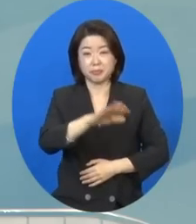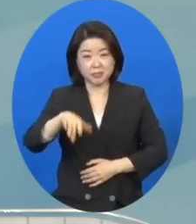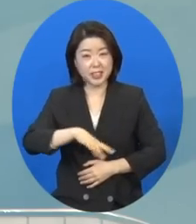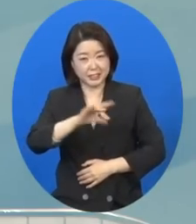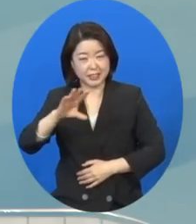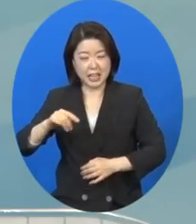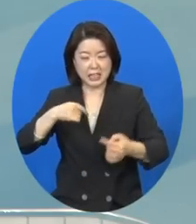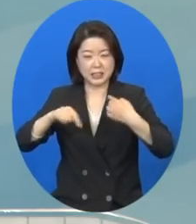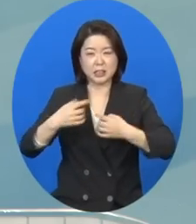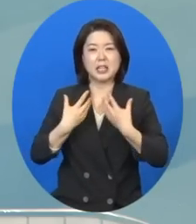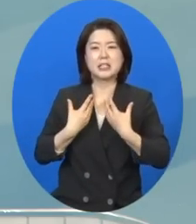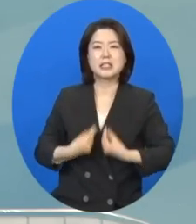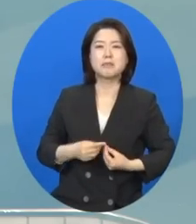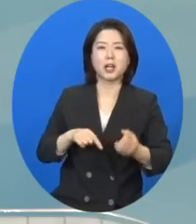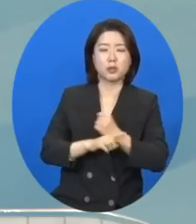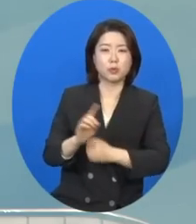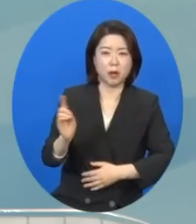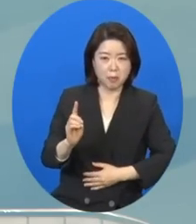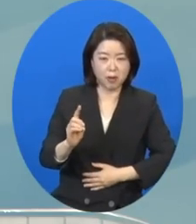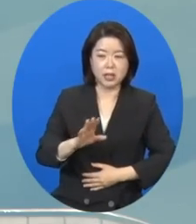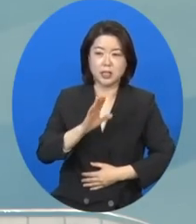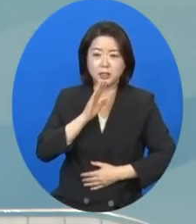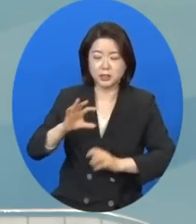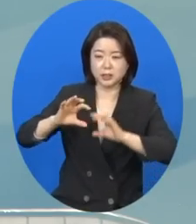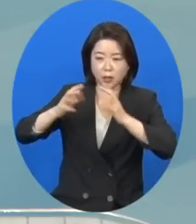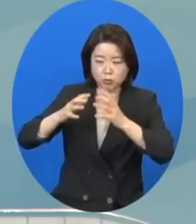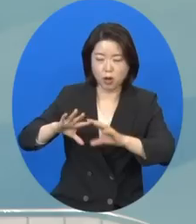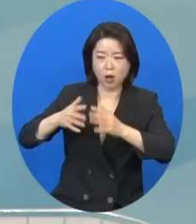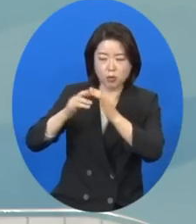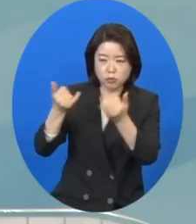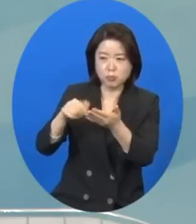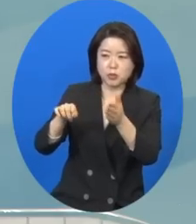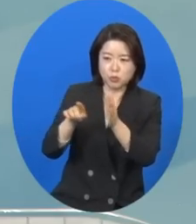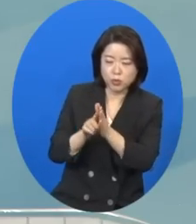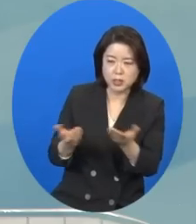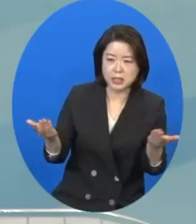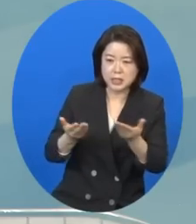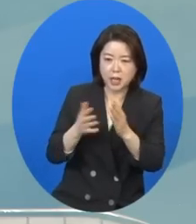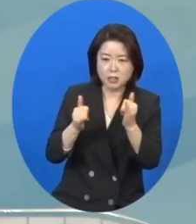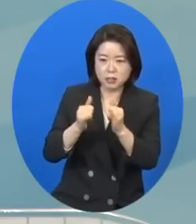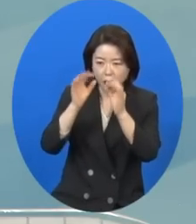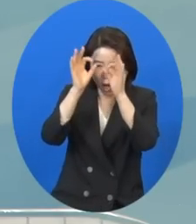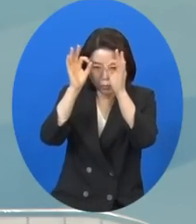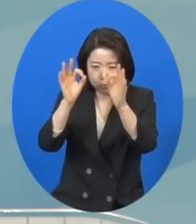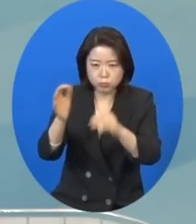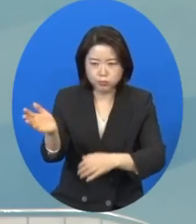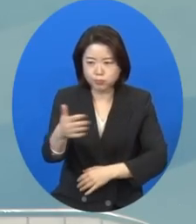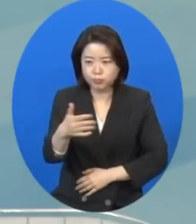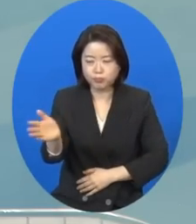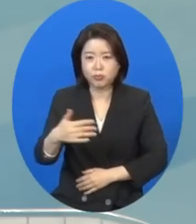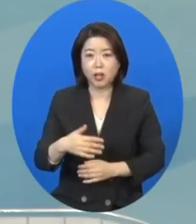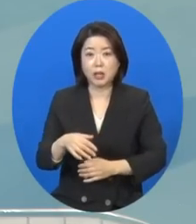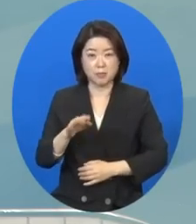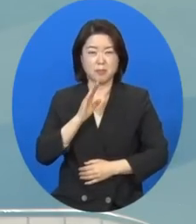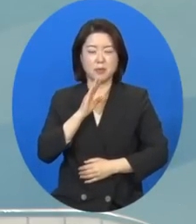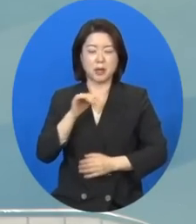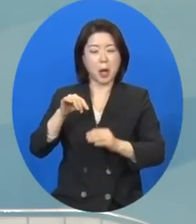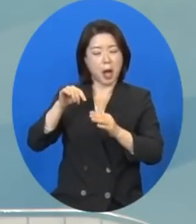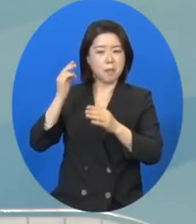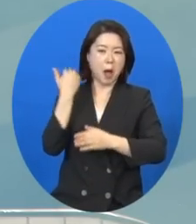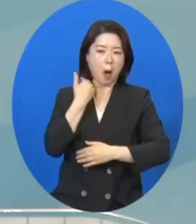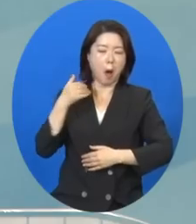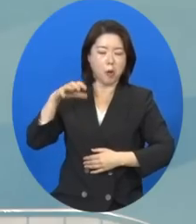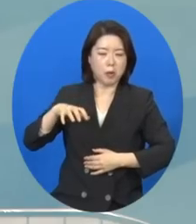있습니다 증정 국가와 국민을 위해서 일하는 이들을 보기가 쉽지 않다는 것이지요 물론 정말 그렇게 이러한 신은